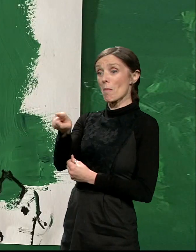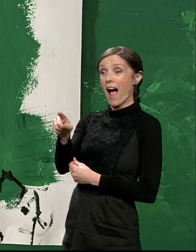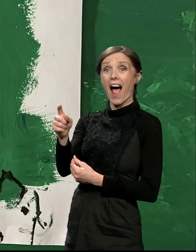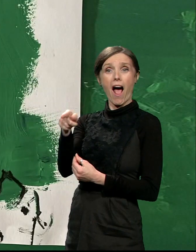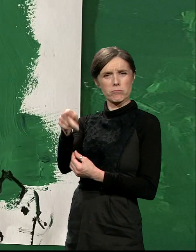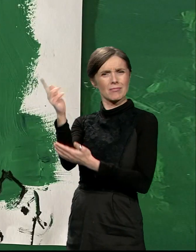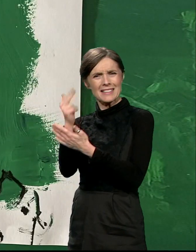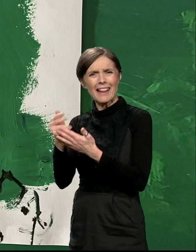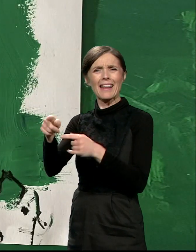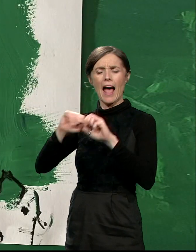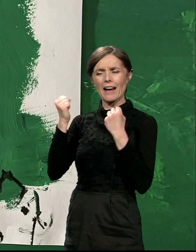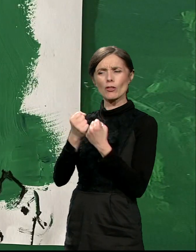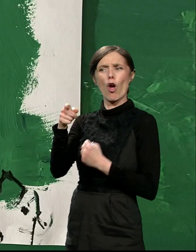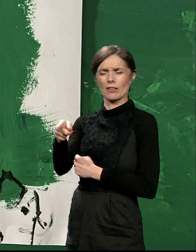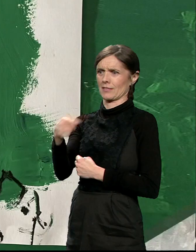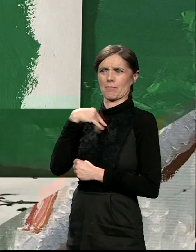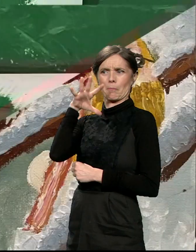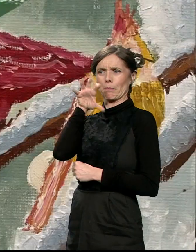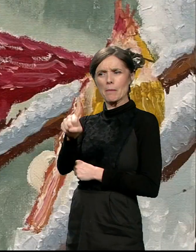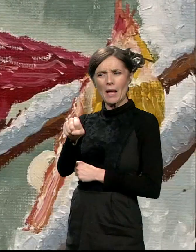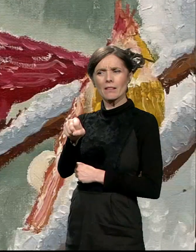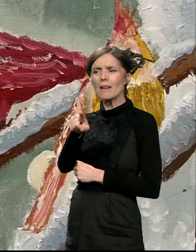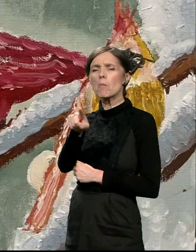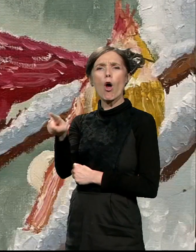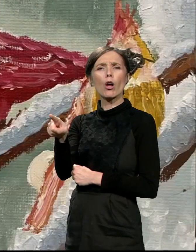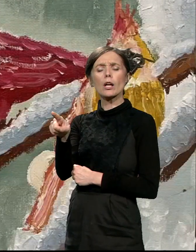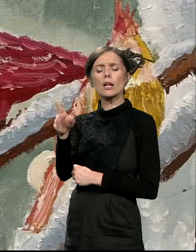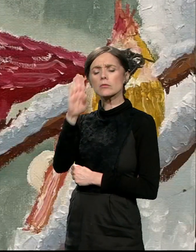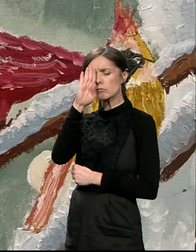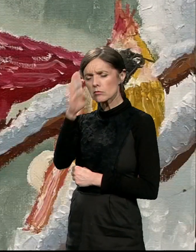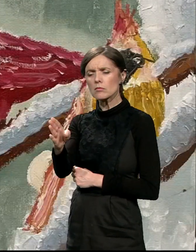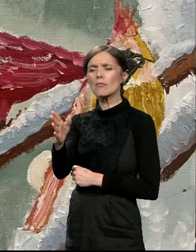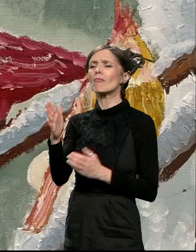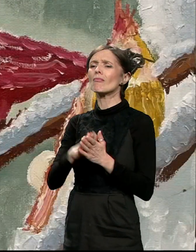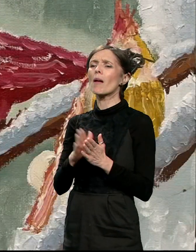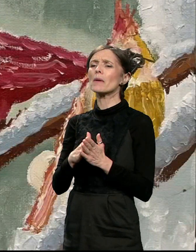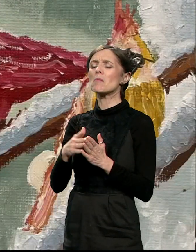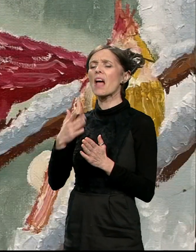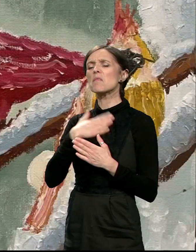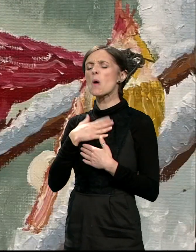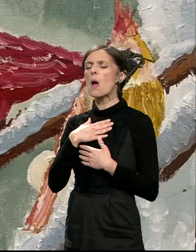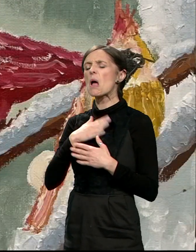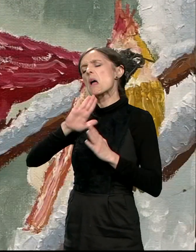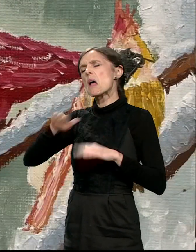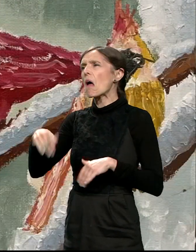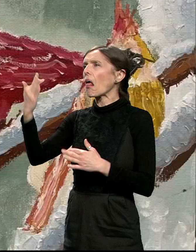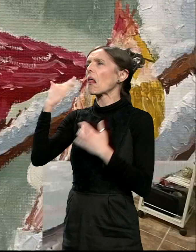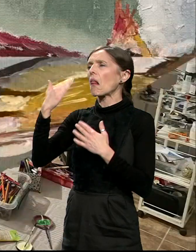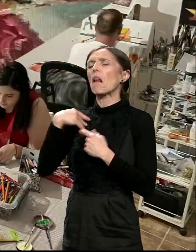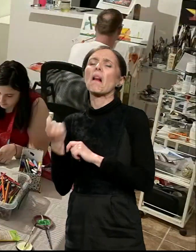na košarkaškim trenizima je ta njihova doslednost njihovom stilu. Mi